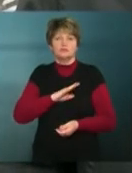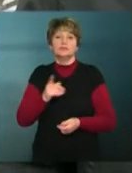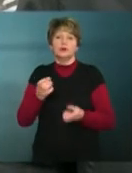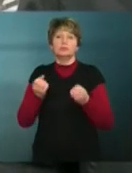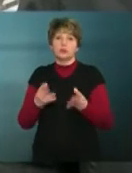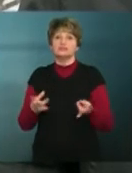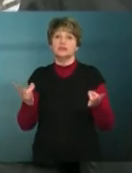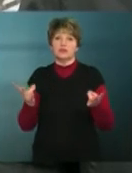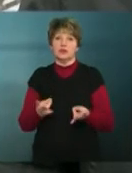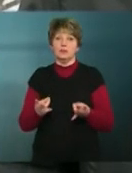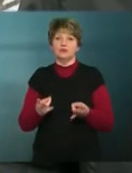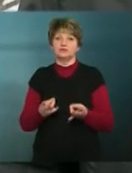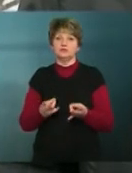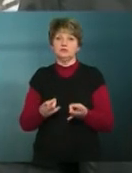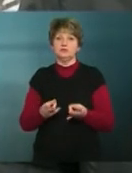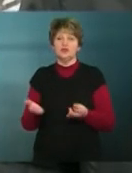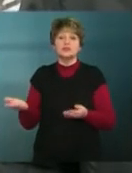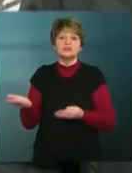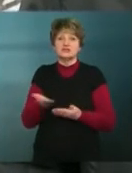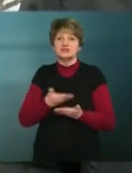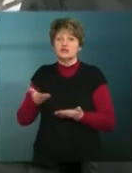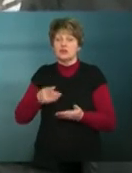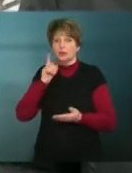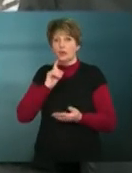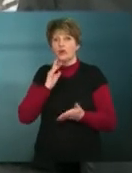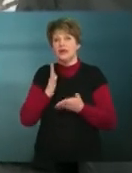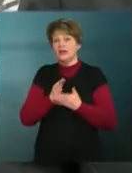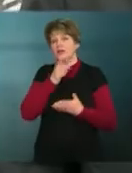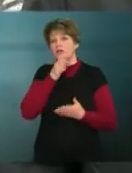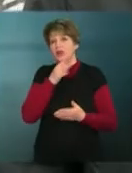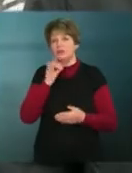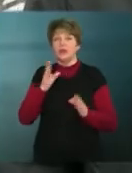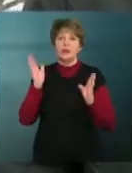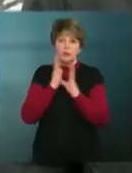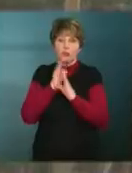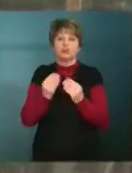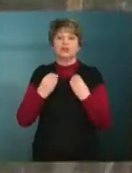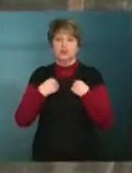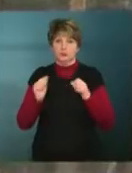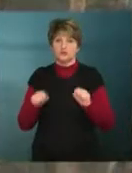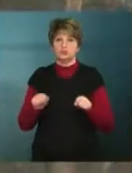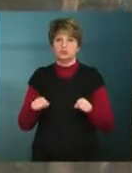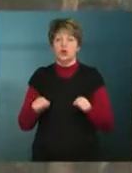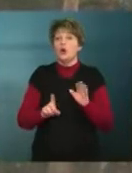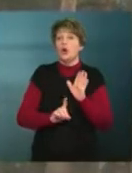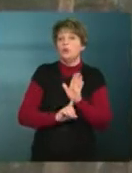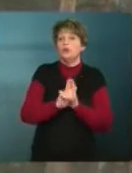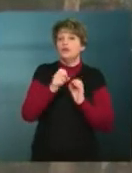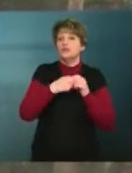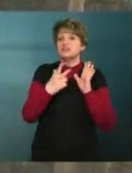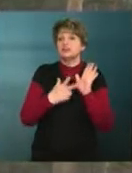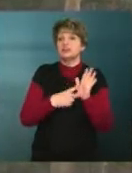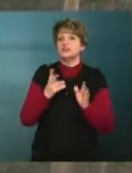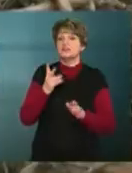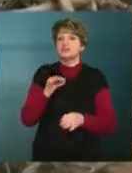треба зрізати, поки є і время, є, і погода дає можливість зрізати. Починаючи з 18